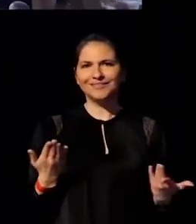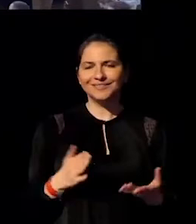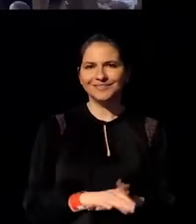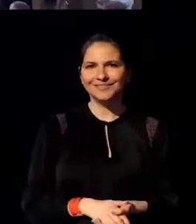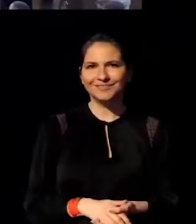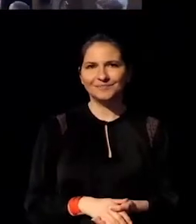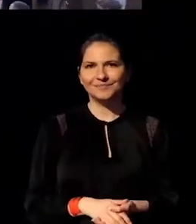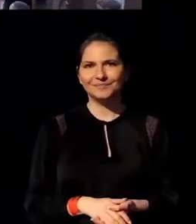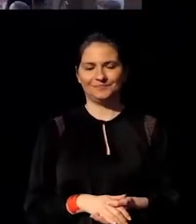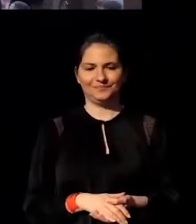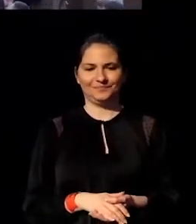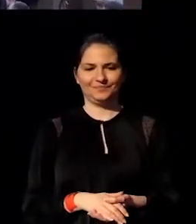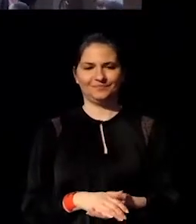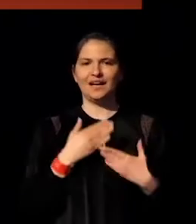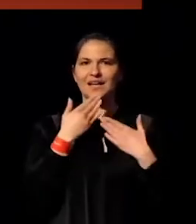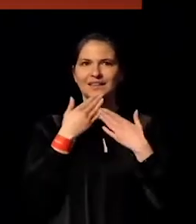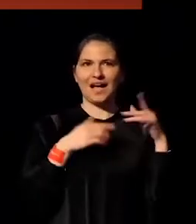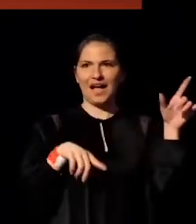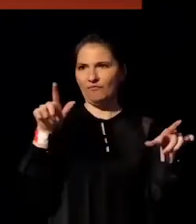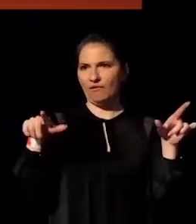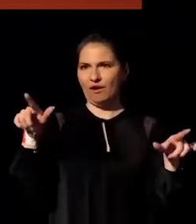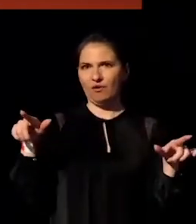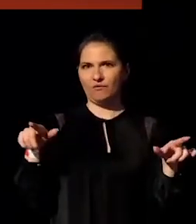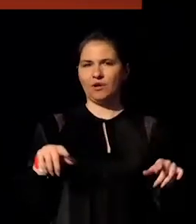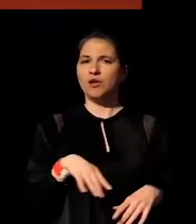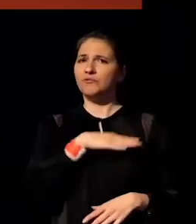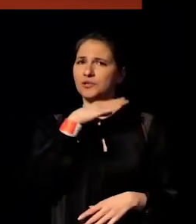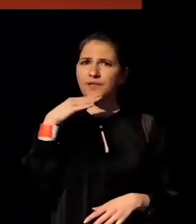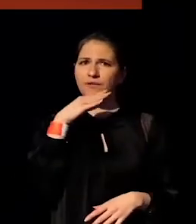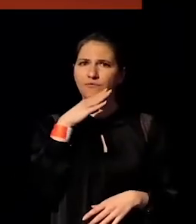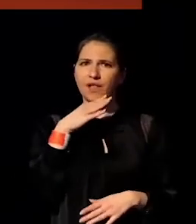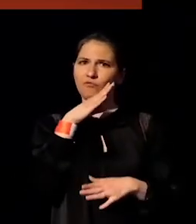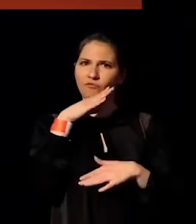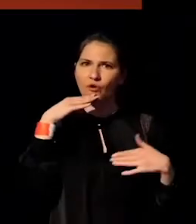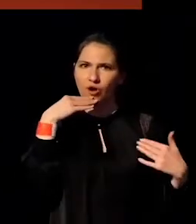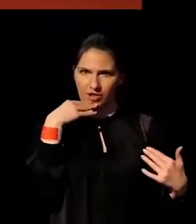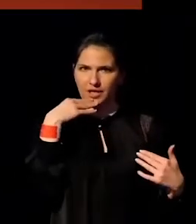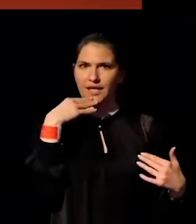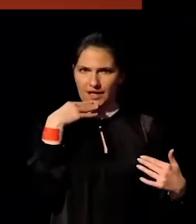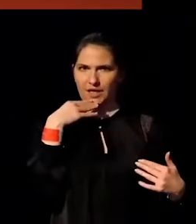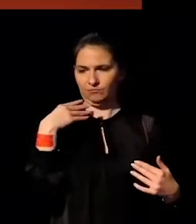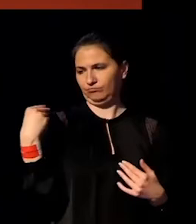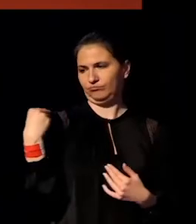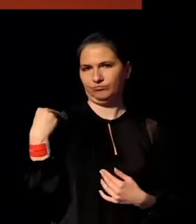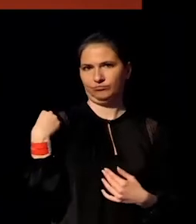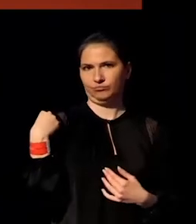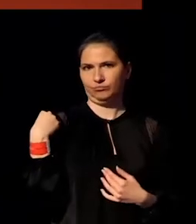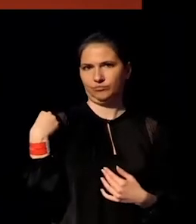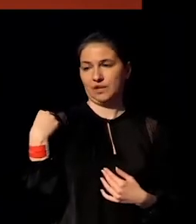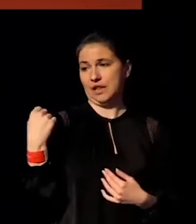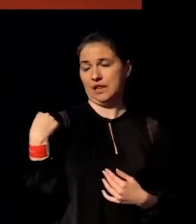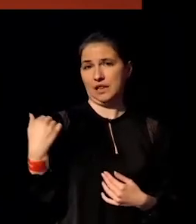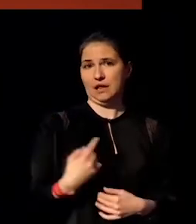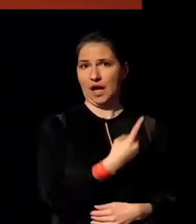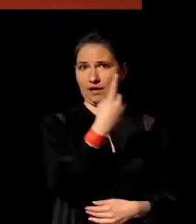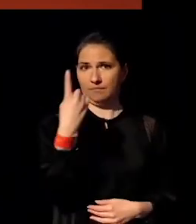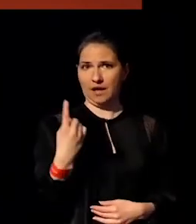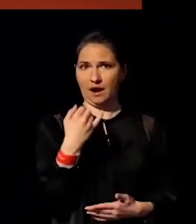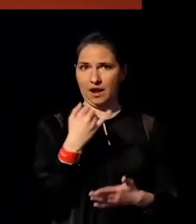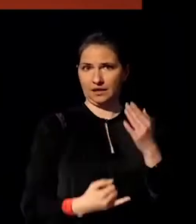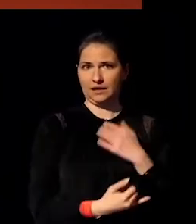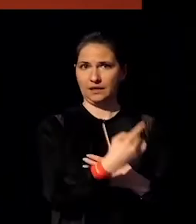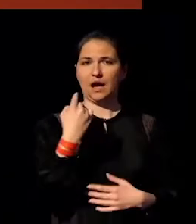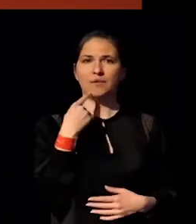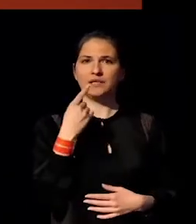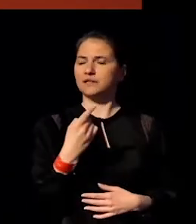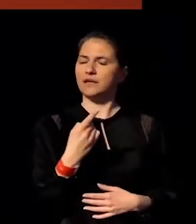Ja, ich möchte nochmal Danke an euch sagen für die vielen freundlichen Worte, die mich erreicht haben, seit ich vor einem Jahr gesagt habe, dass ich nicht nochmal